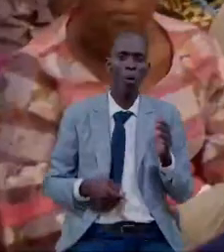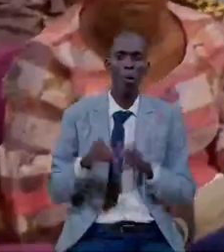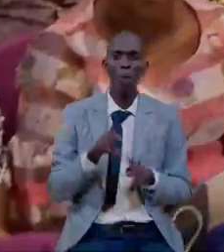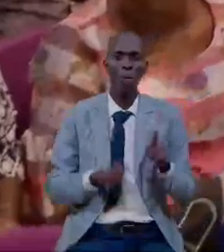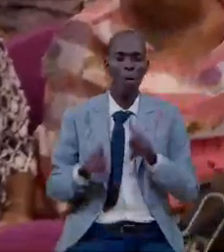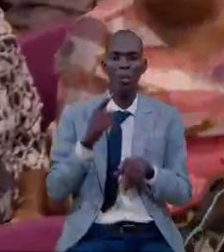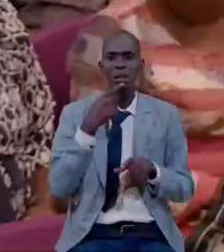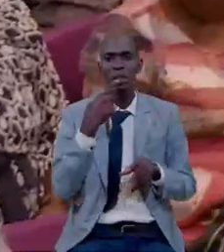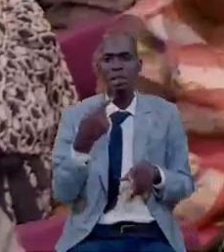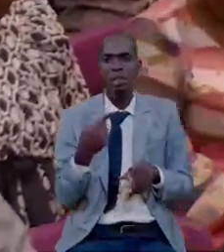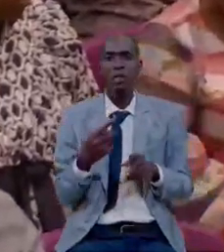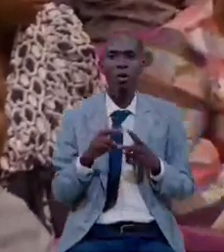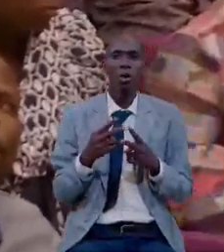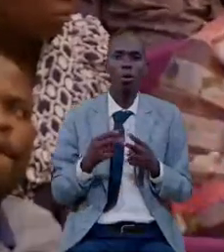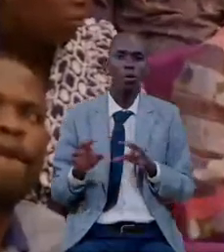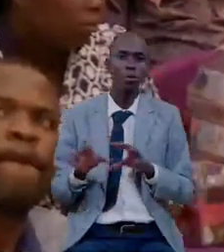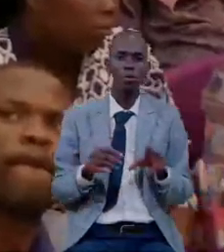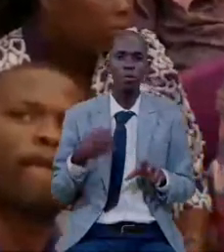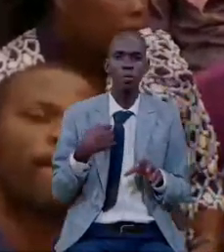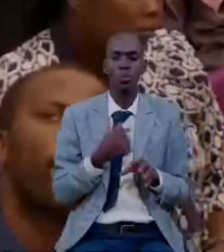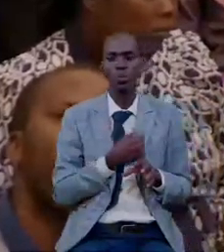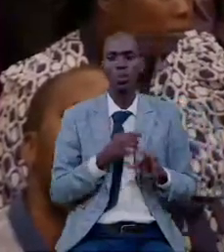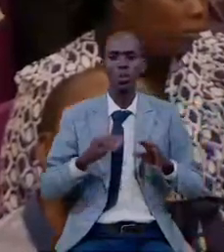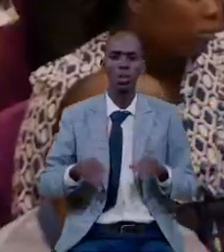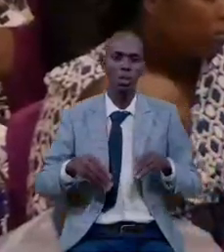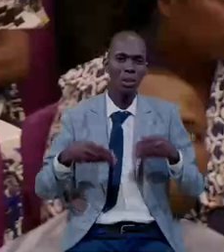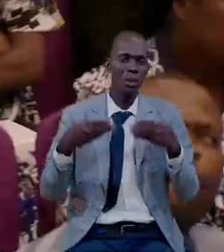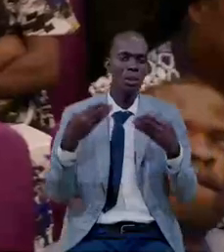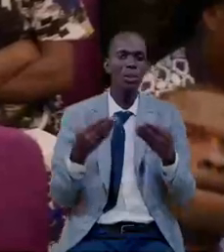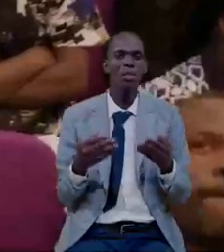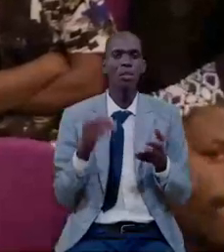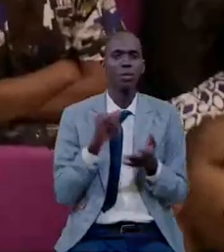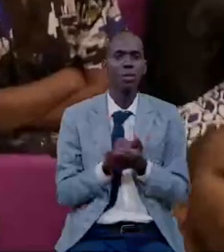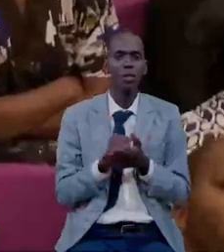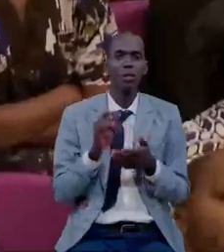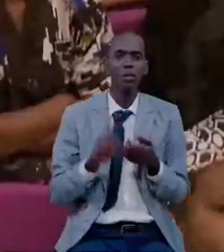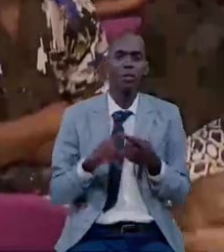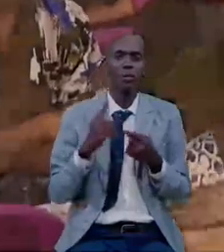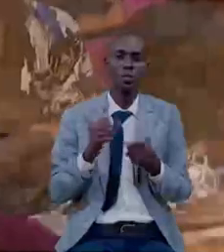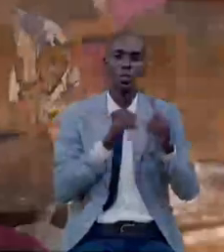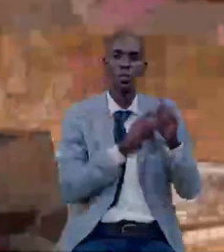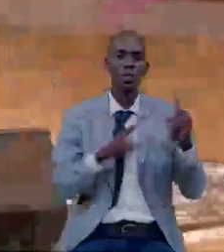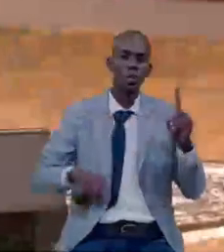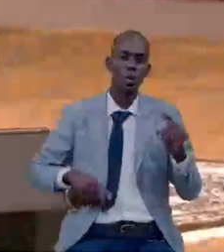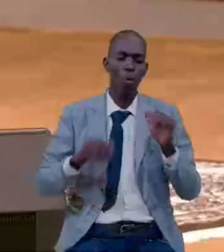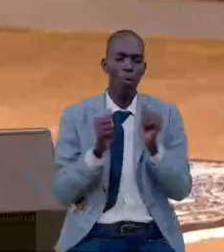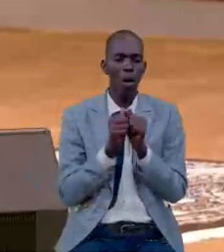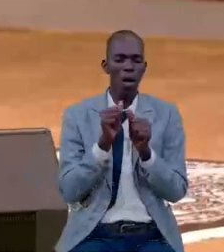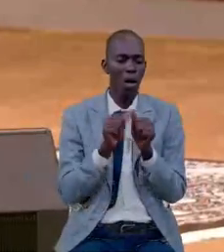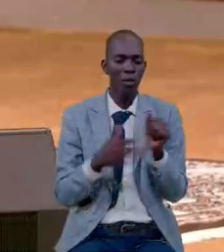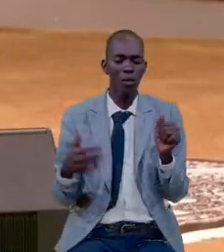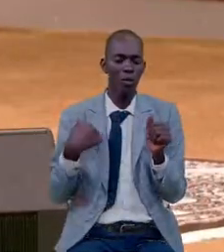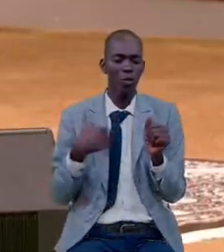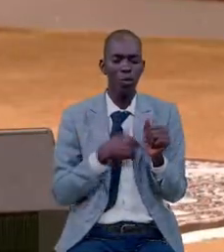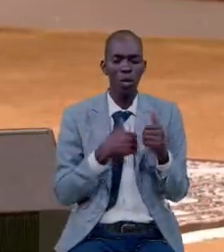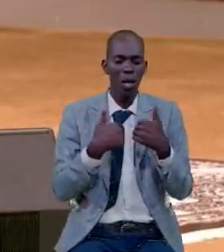quel que soit ce que les gens font, nous donnons ce don, nous faisons cela au Seigneur avec tout ce que nous avons.